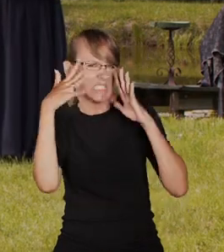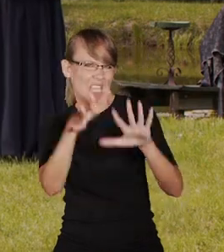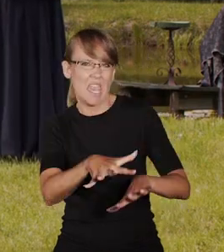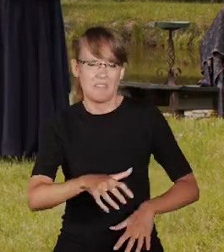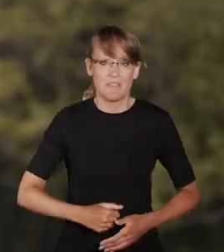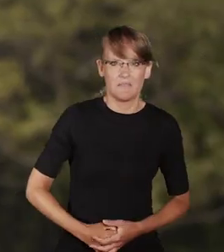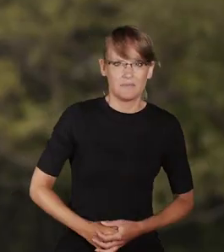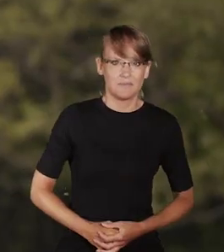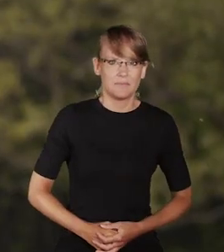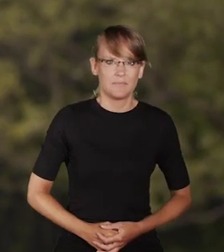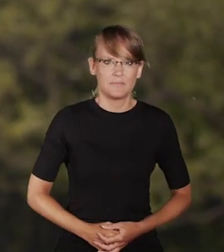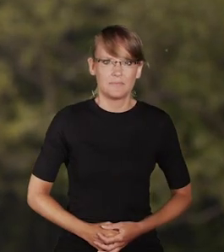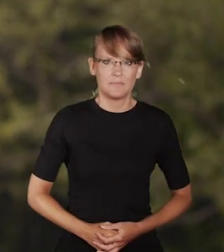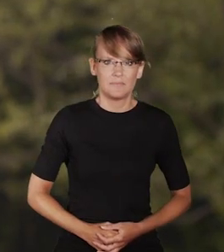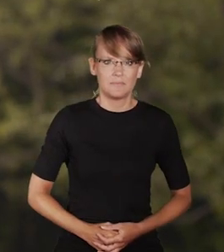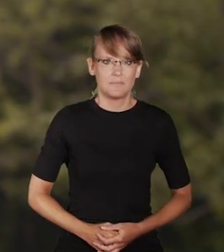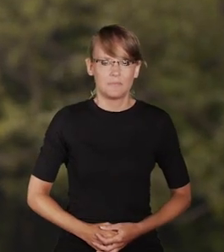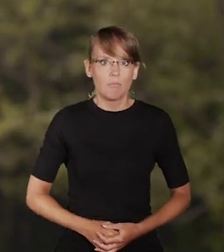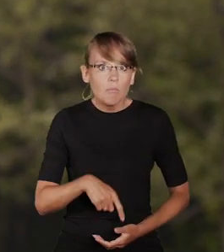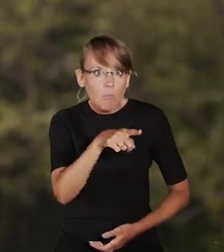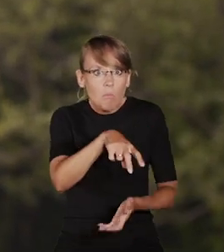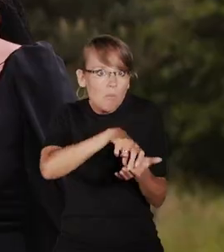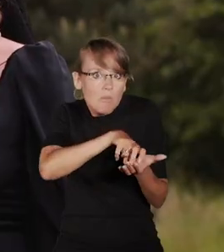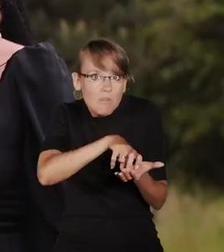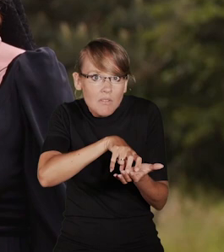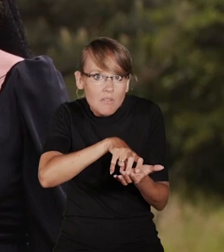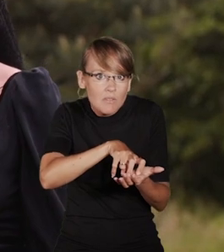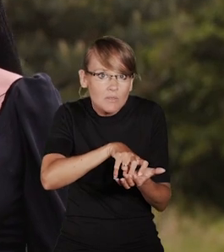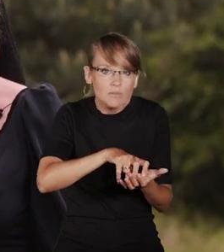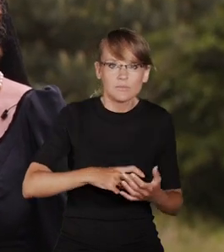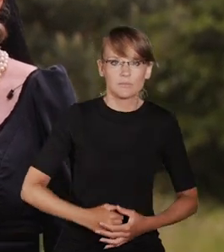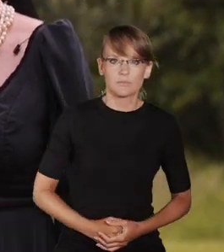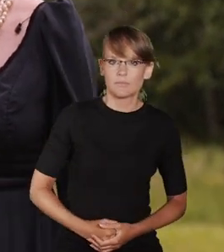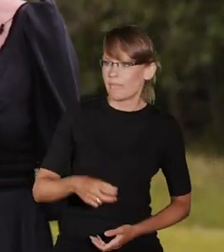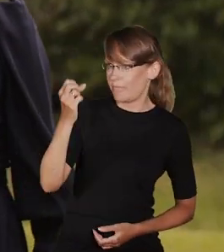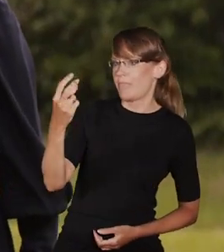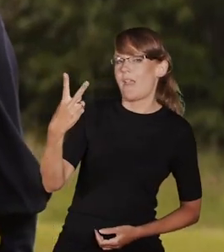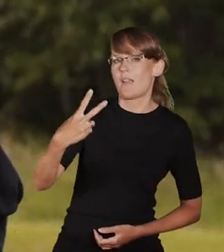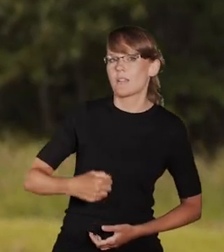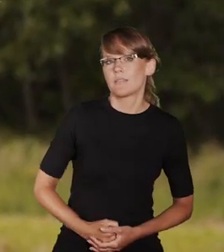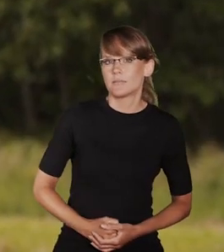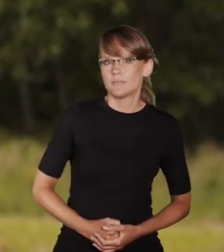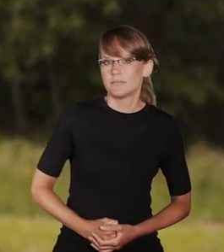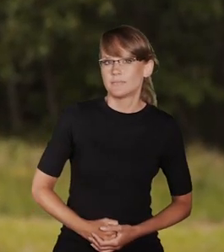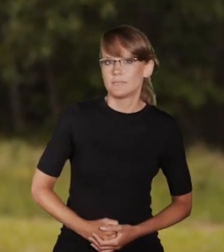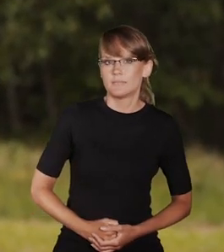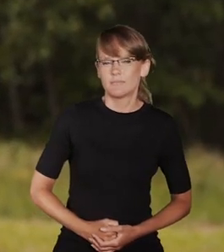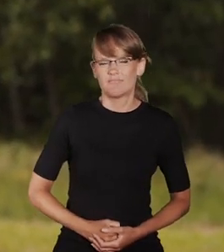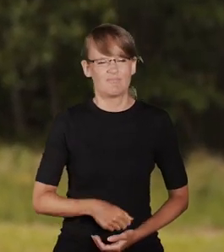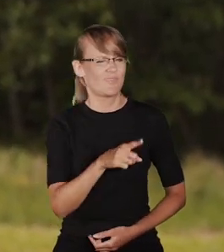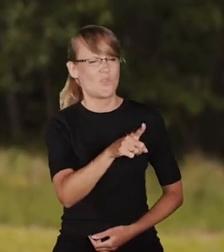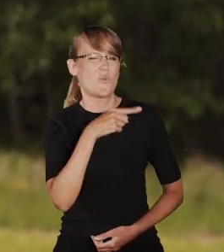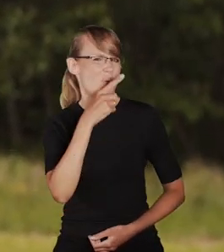Tchórzy pan? Tak, stchórzyłem. Pan kłamie. Dlaczego pan się nie